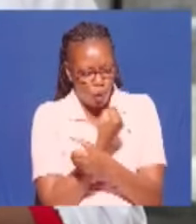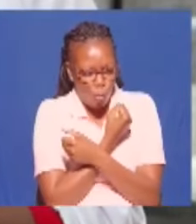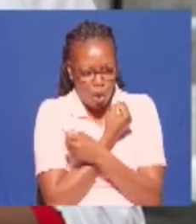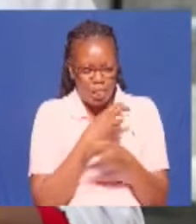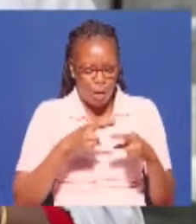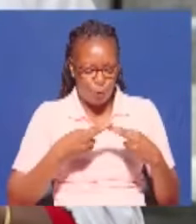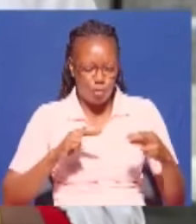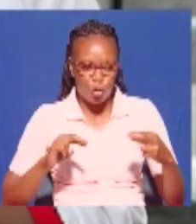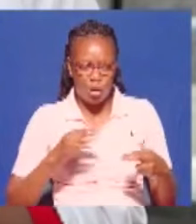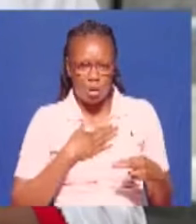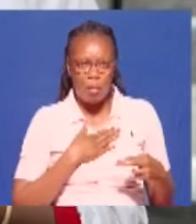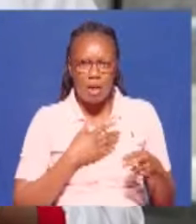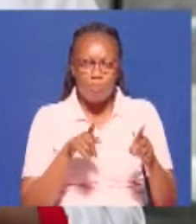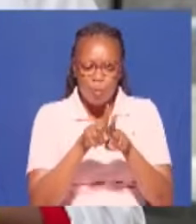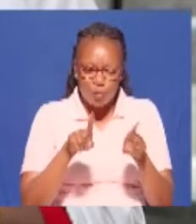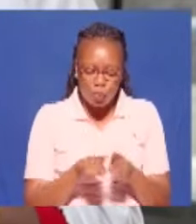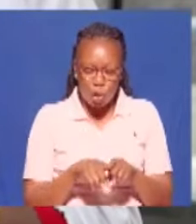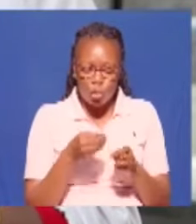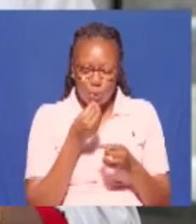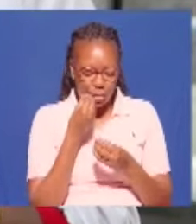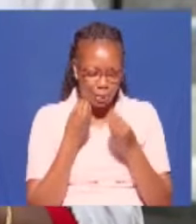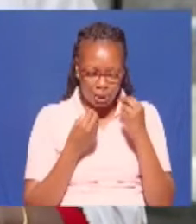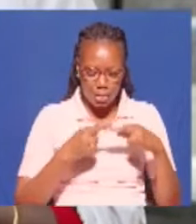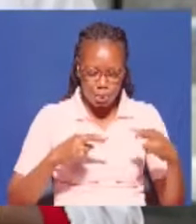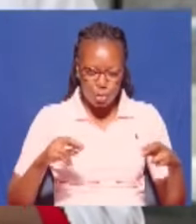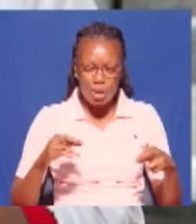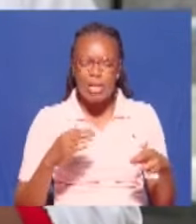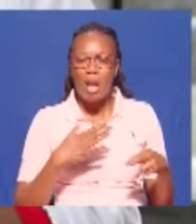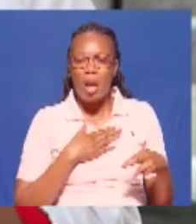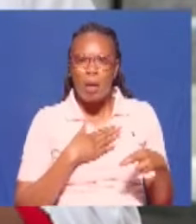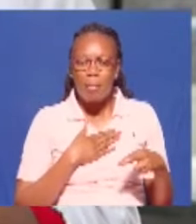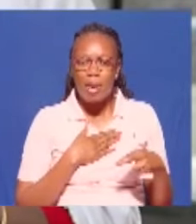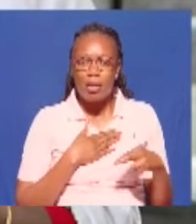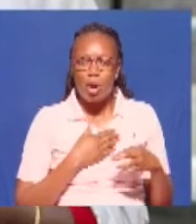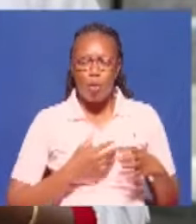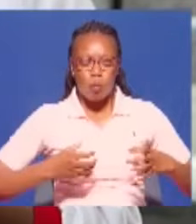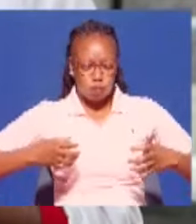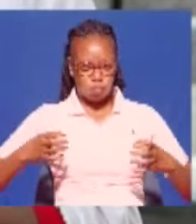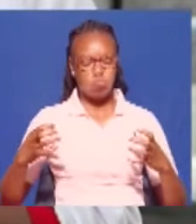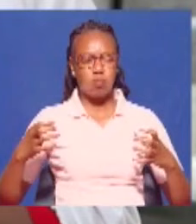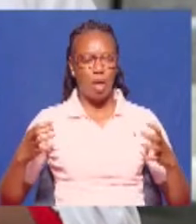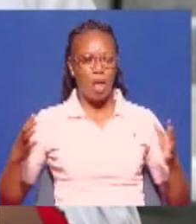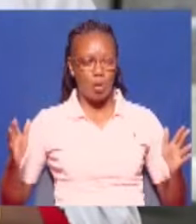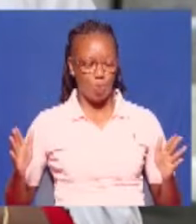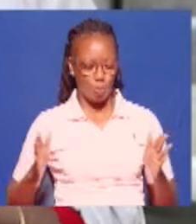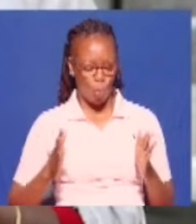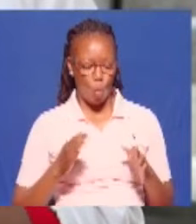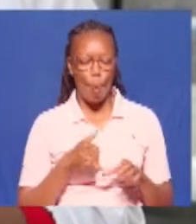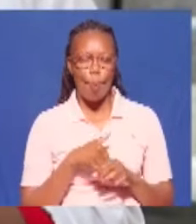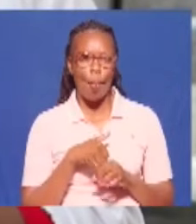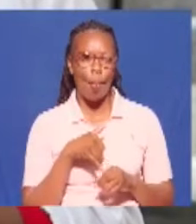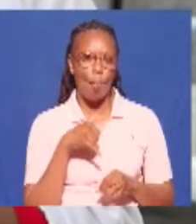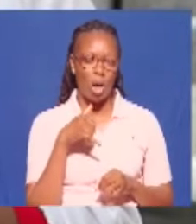this sausage ikona weight loss properties such that it is cholesterol free, haina mafuta mingi, and